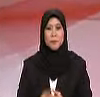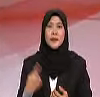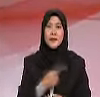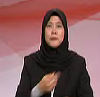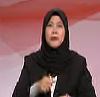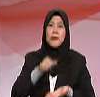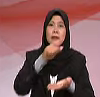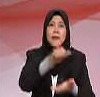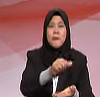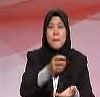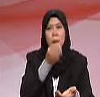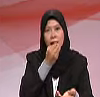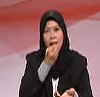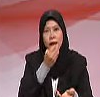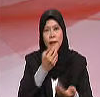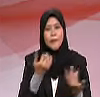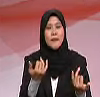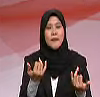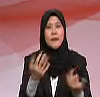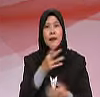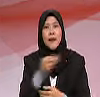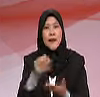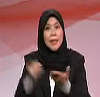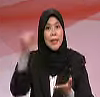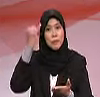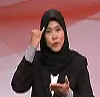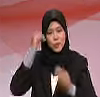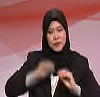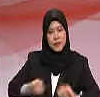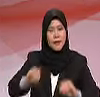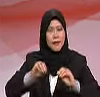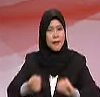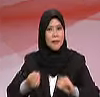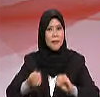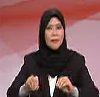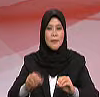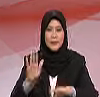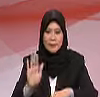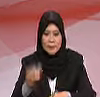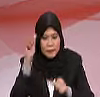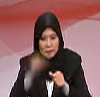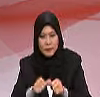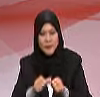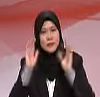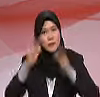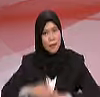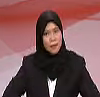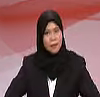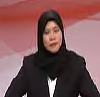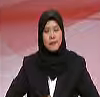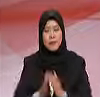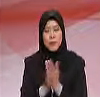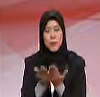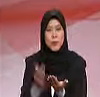bantuan makanan rohani. Kita beri serta sedikit ilmu tentang, ingatkan tentang solat, tentang